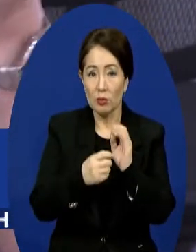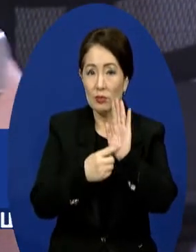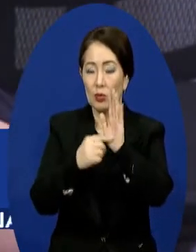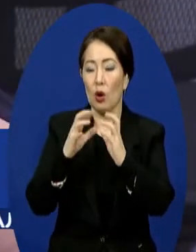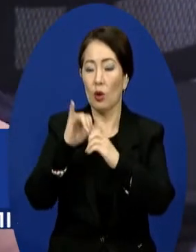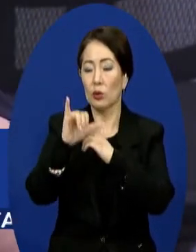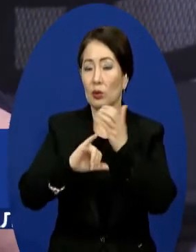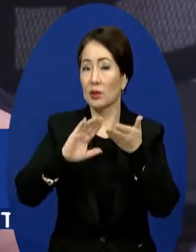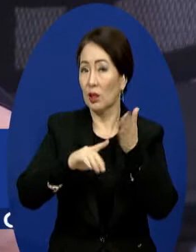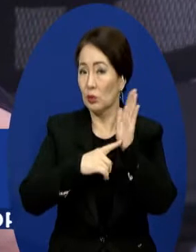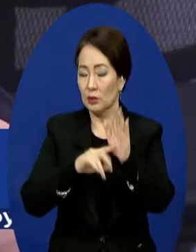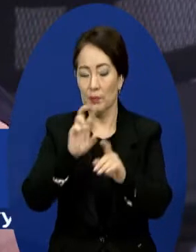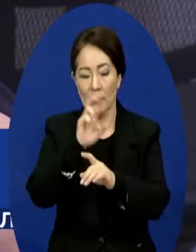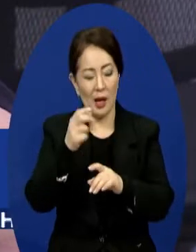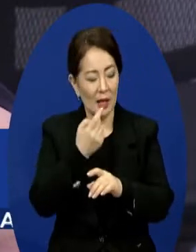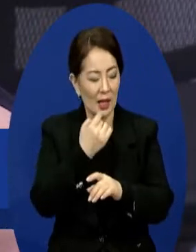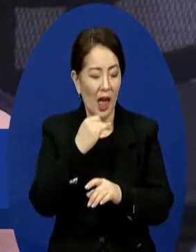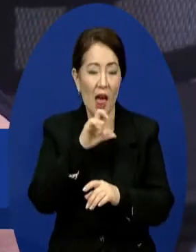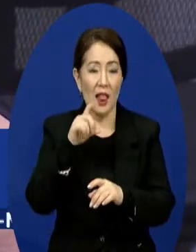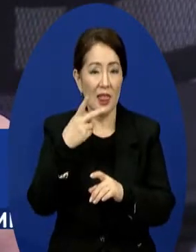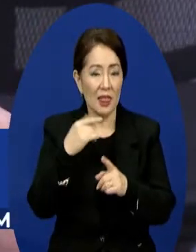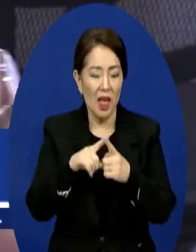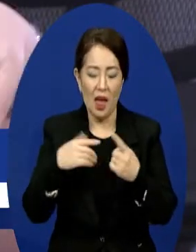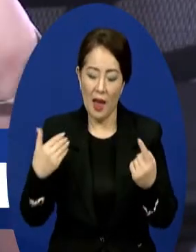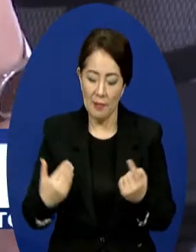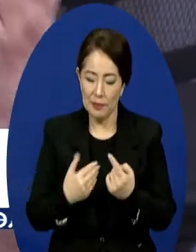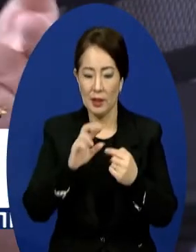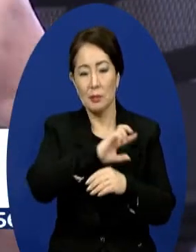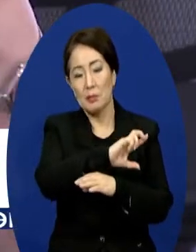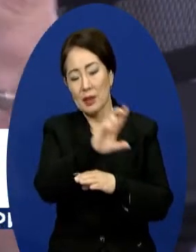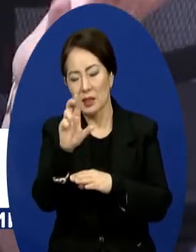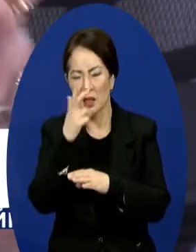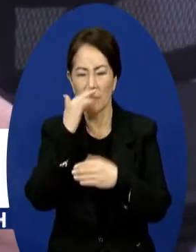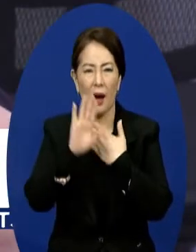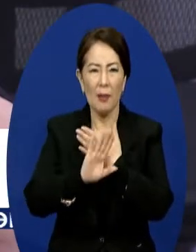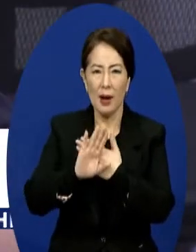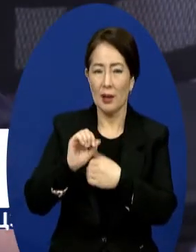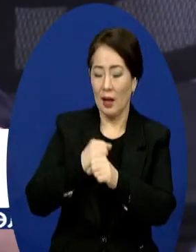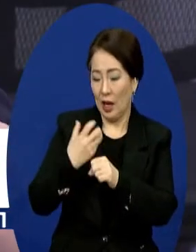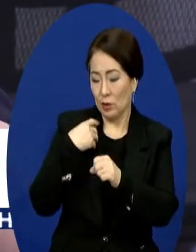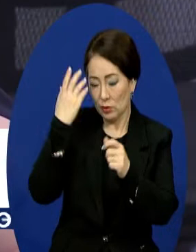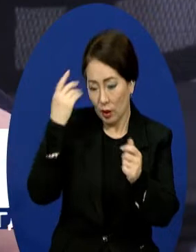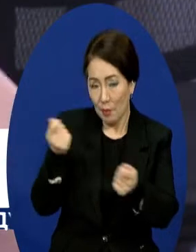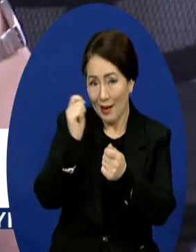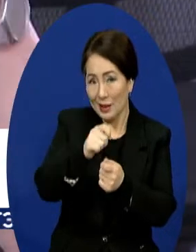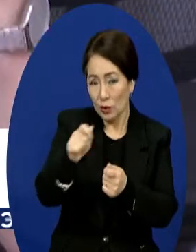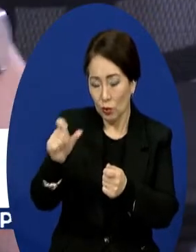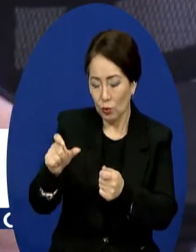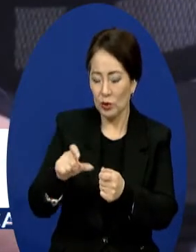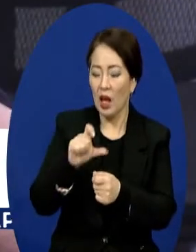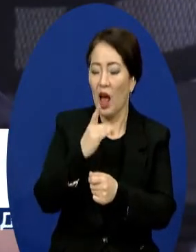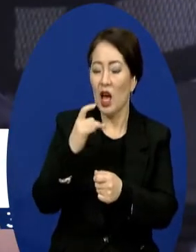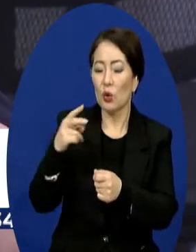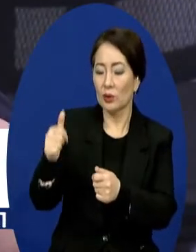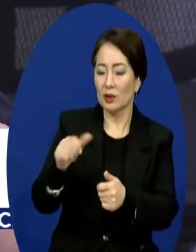Энэ стандарт нь байгаль дээлтэй амьдралын хэв маяг, бэлчээр нутгаа хайрлан хамгаалдаг. Хариуцлагатай малчид эрүүл бэлчээрт идэвхжсэн